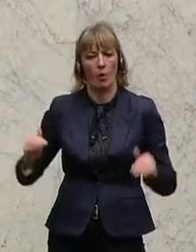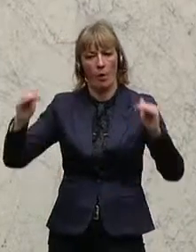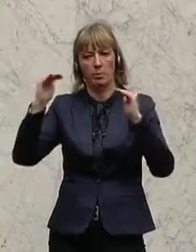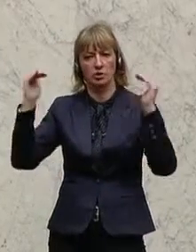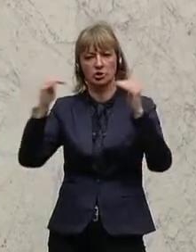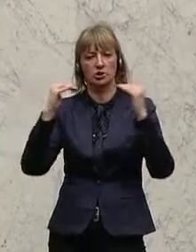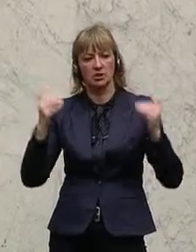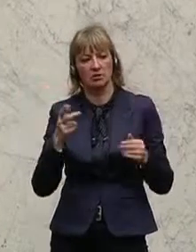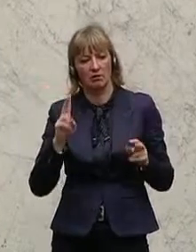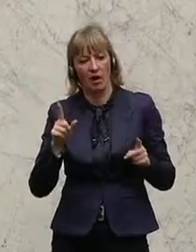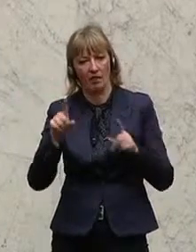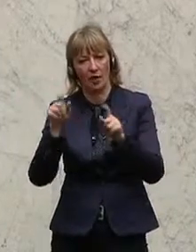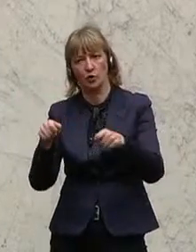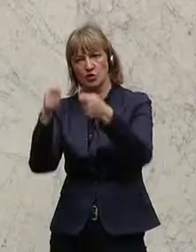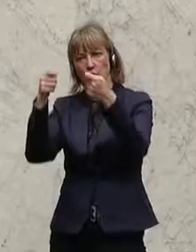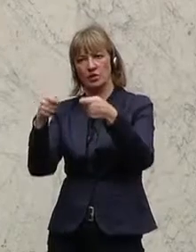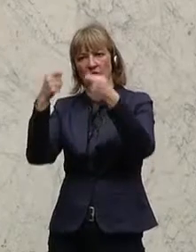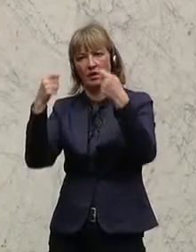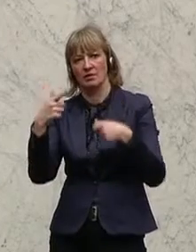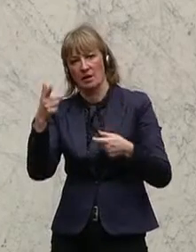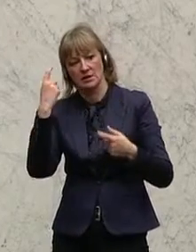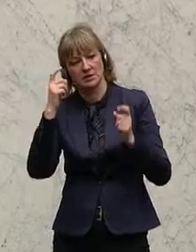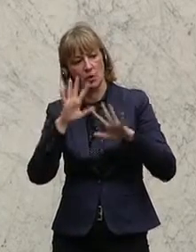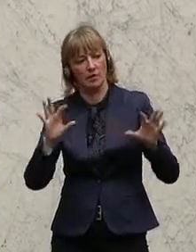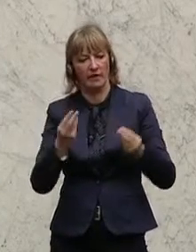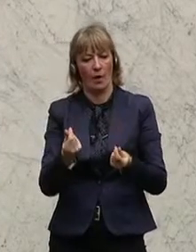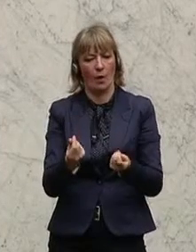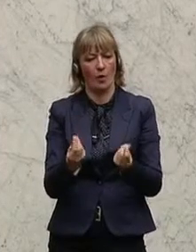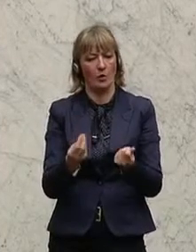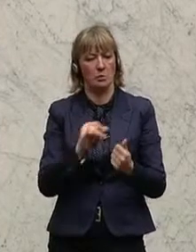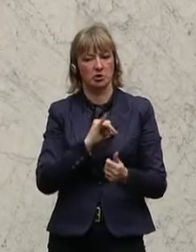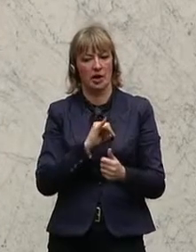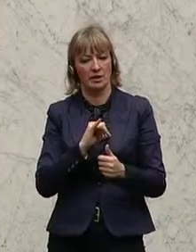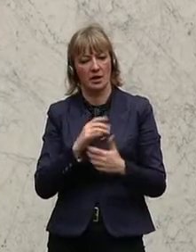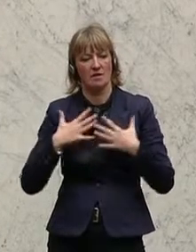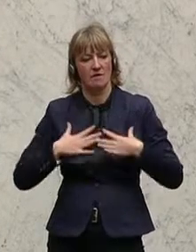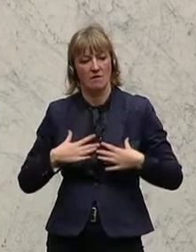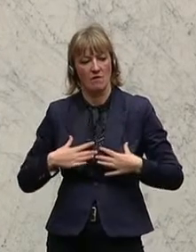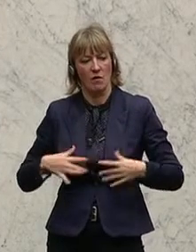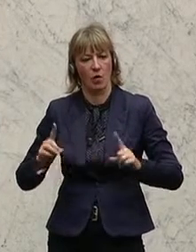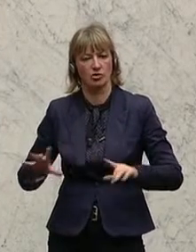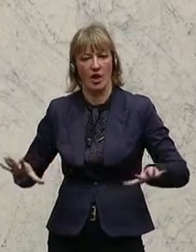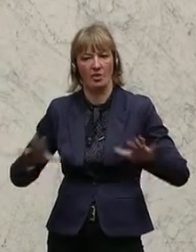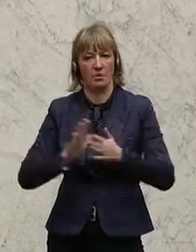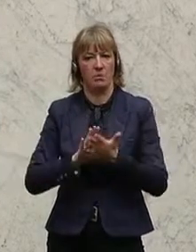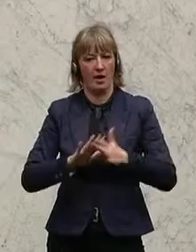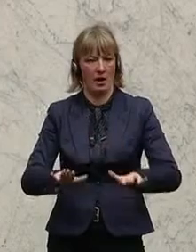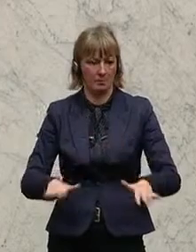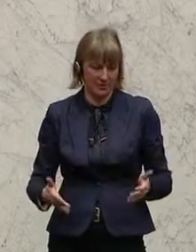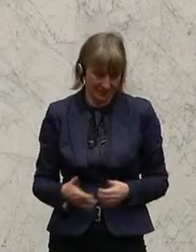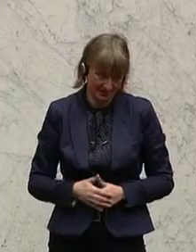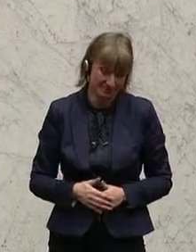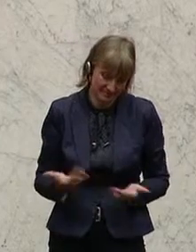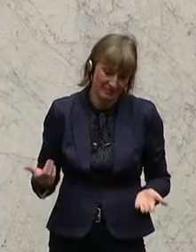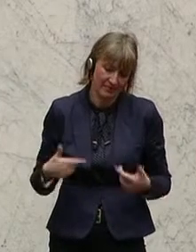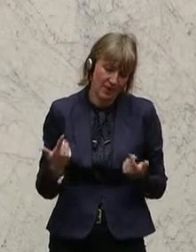Oberschicht kann man dort heranzüchten, die dafür sorgt, dass die ökonomischen Interessen der Wohlstandszone gewahrt sind. Und das,